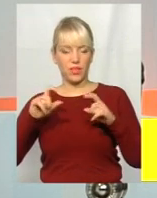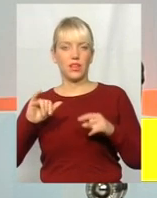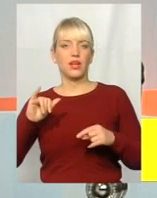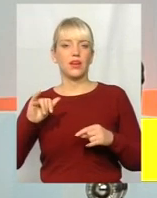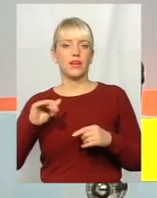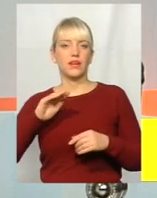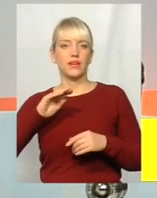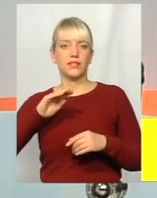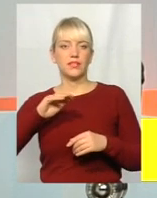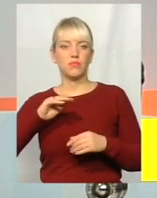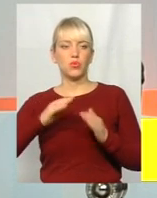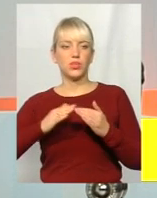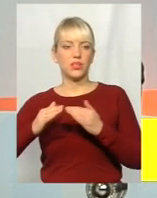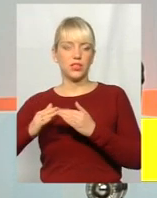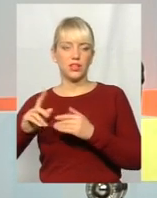Будинки, які зараз